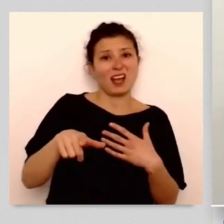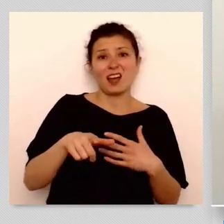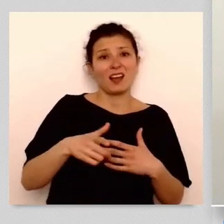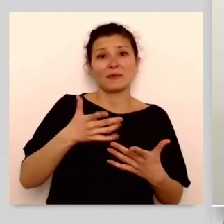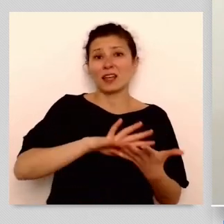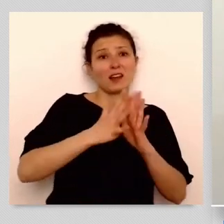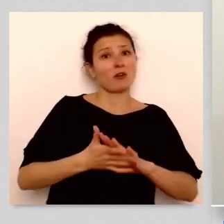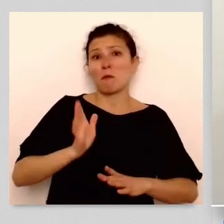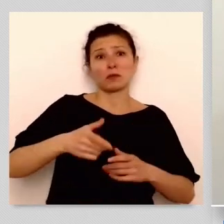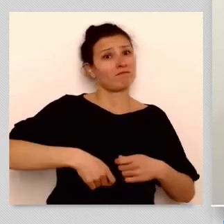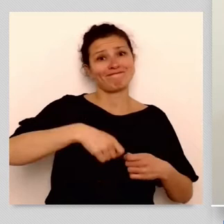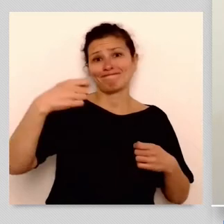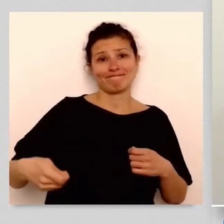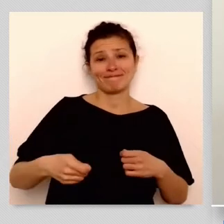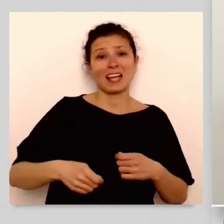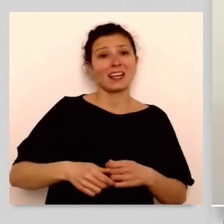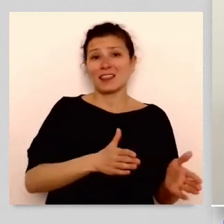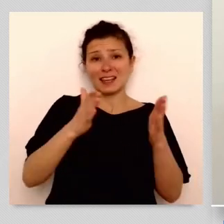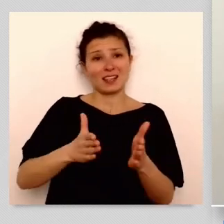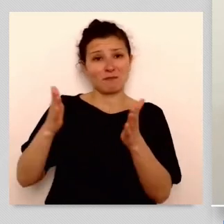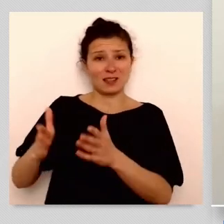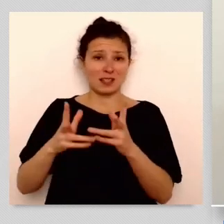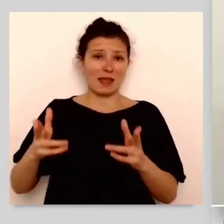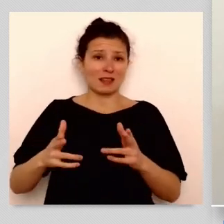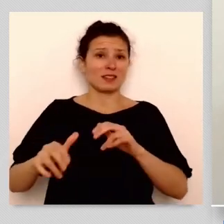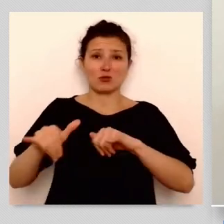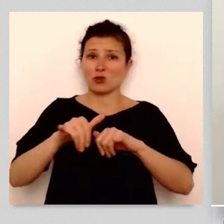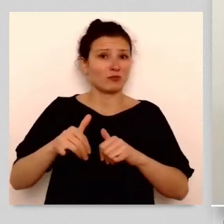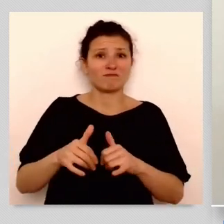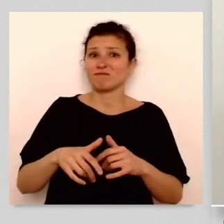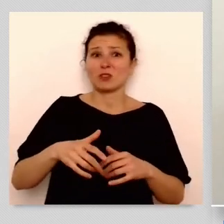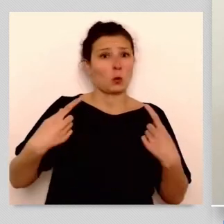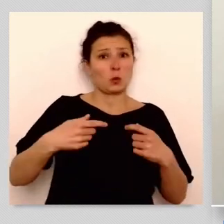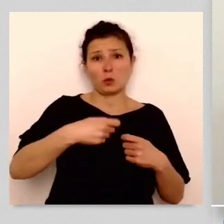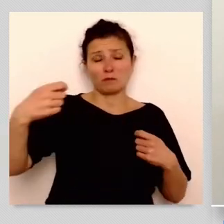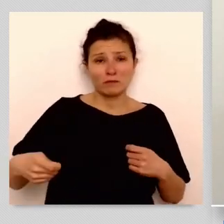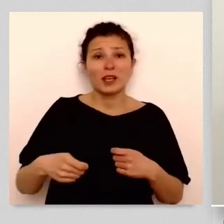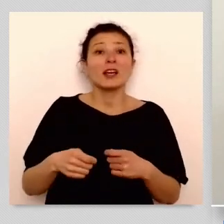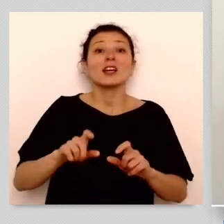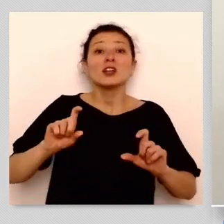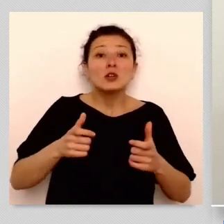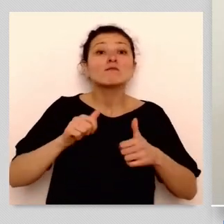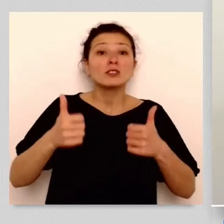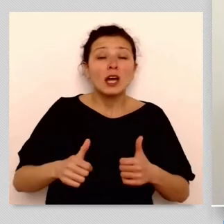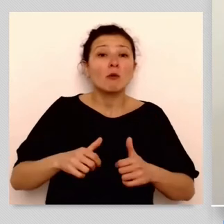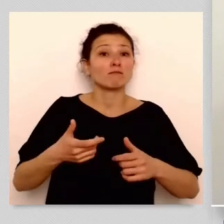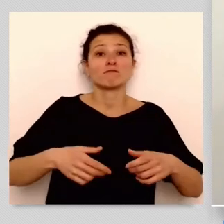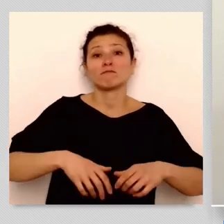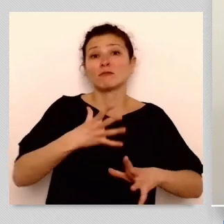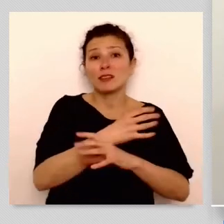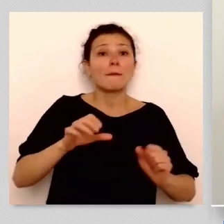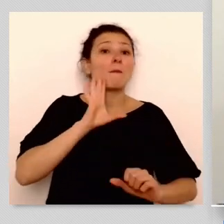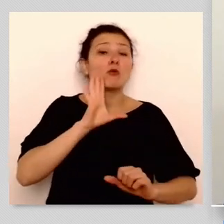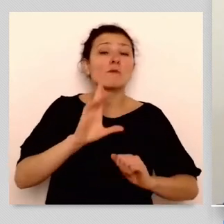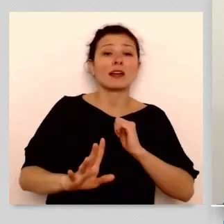ani żaden następny rząd. Doprowadziliśmy do takiego samego dramatu, jak w 1997 roku